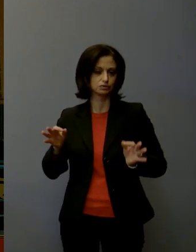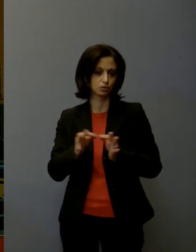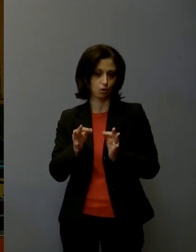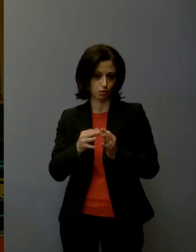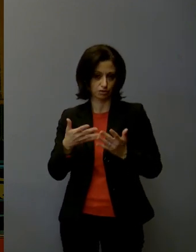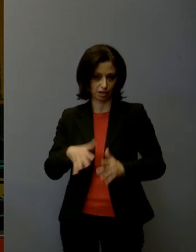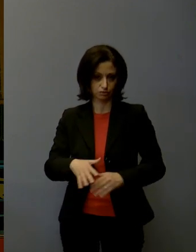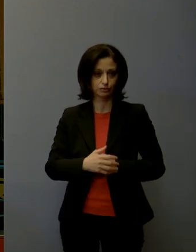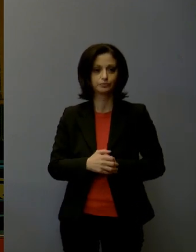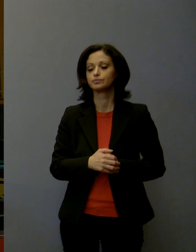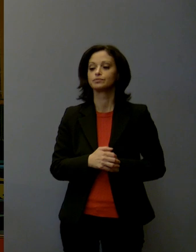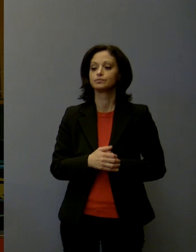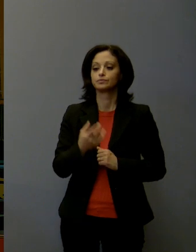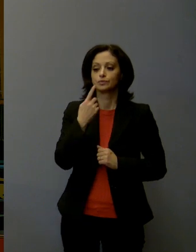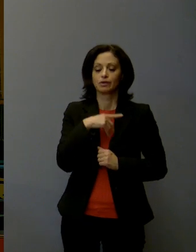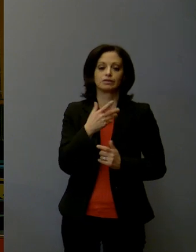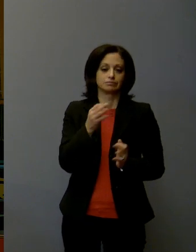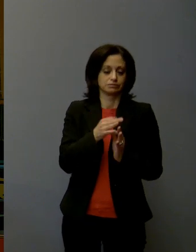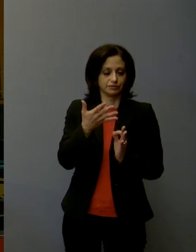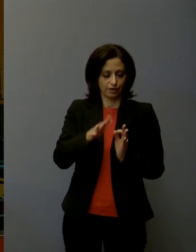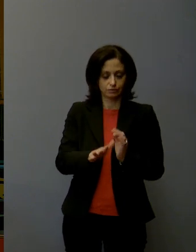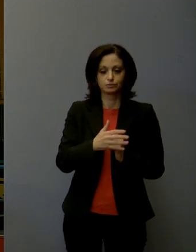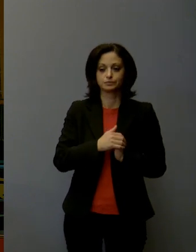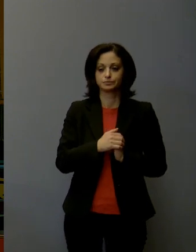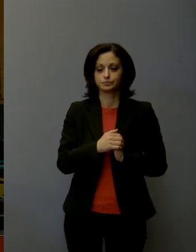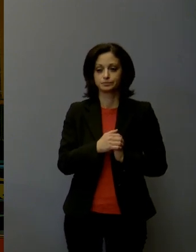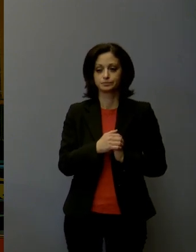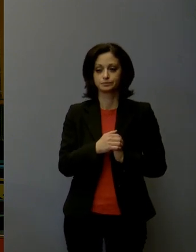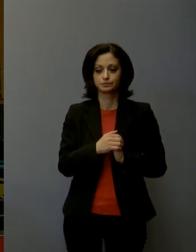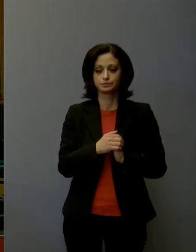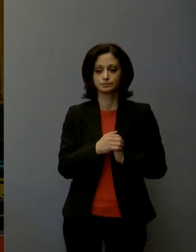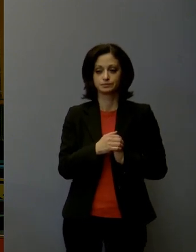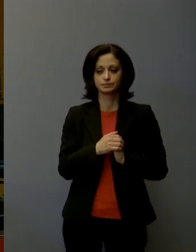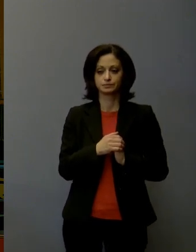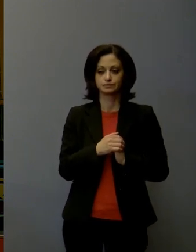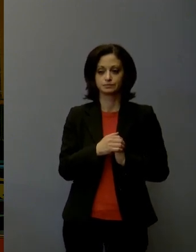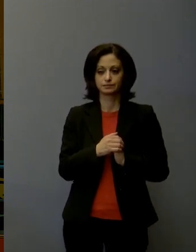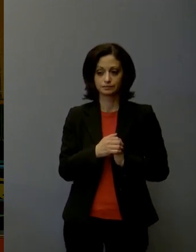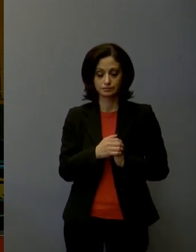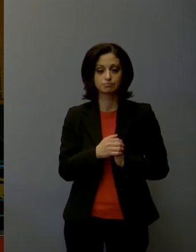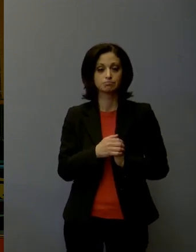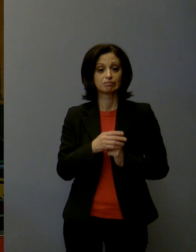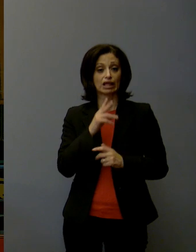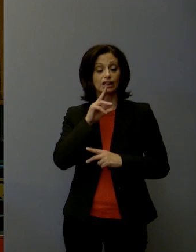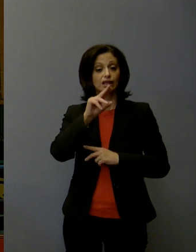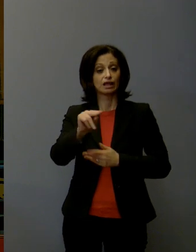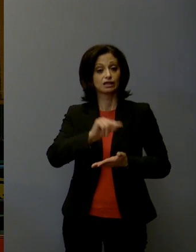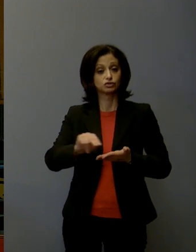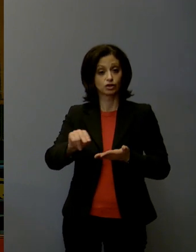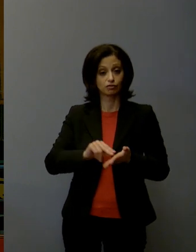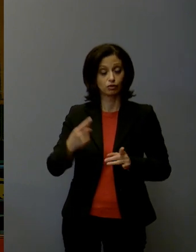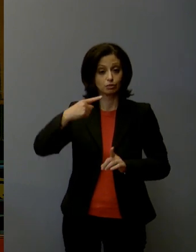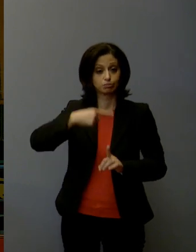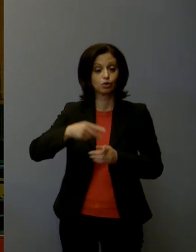creato Quindi anche questo è stato concordato la le dichiarazioni di voto e